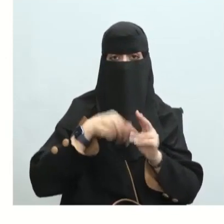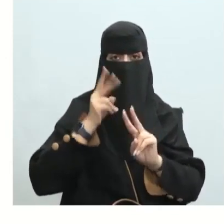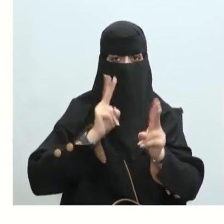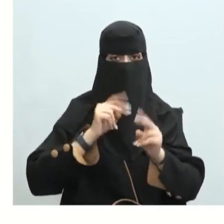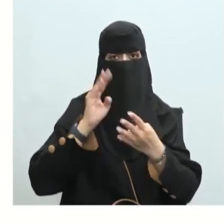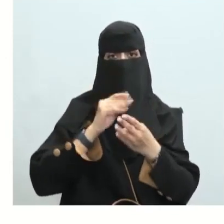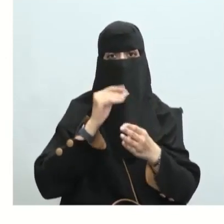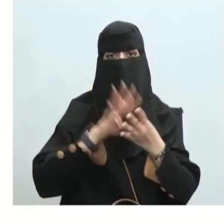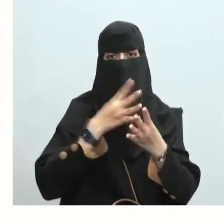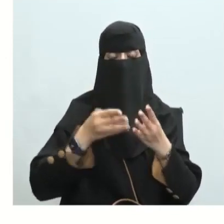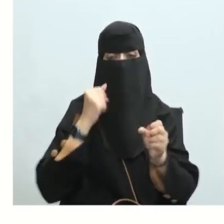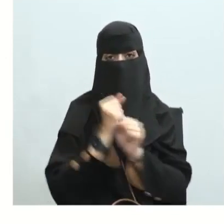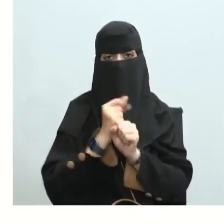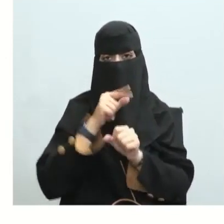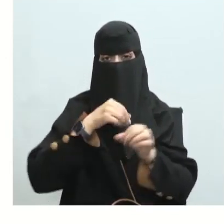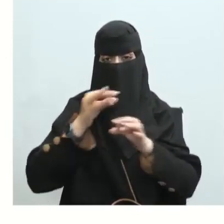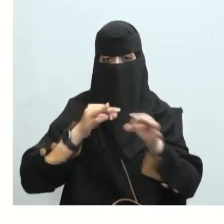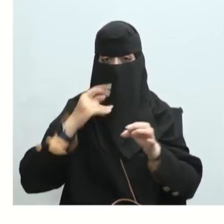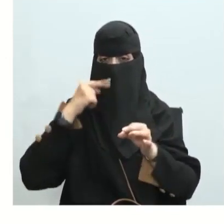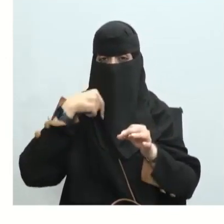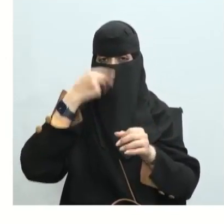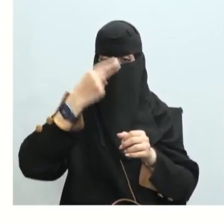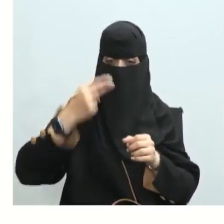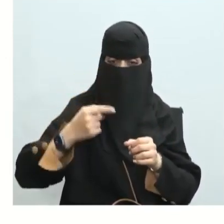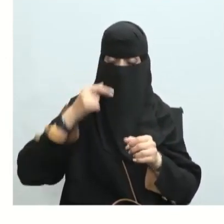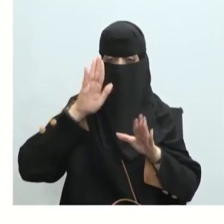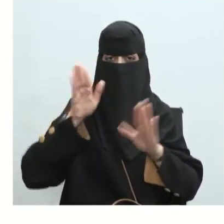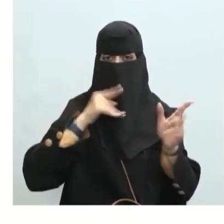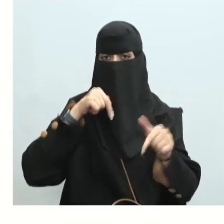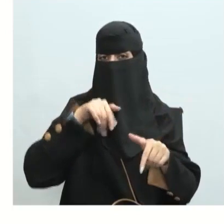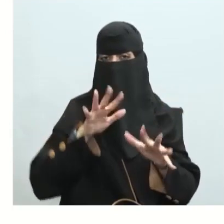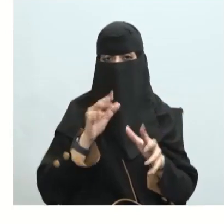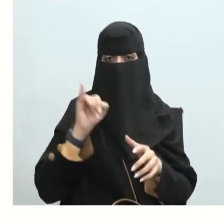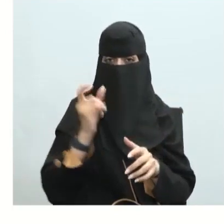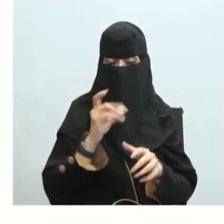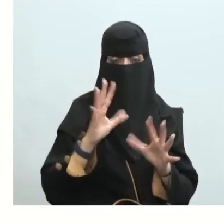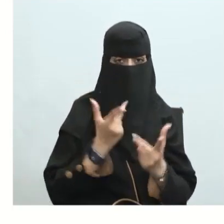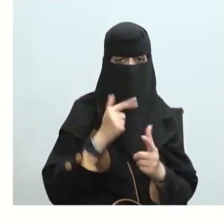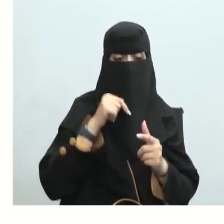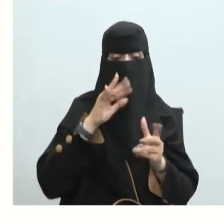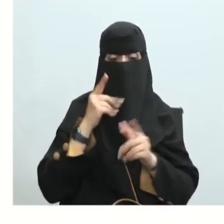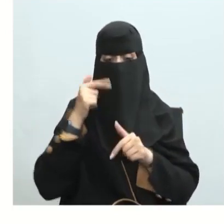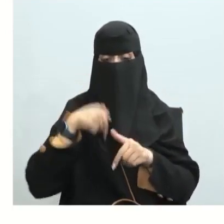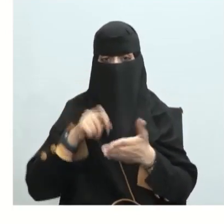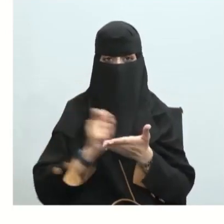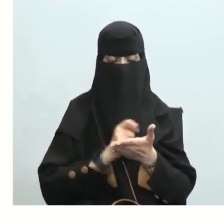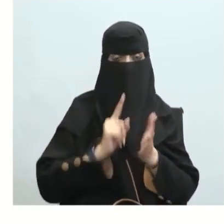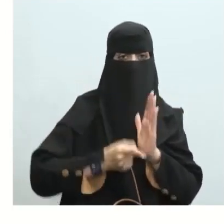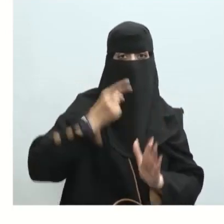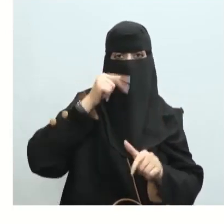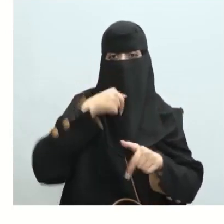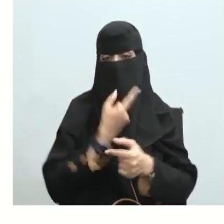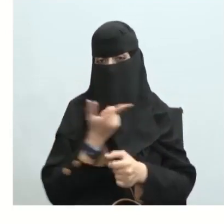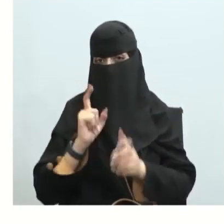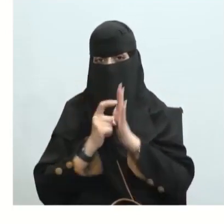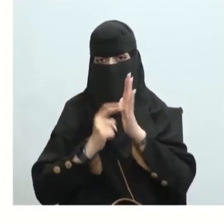ارسم مخطط الخطبه يجيب عن من وماذا ولماذا وكيف ثالثا الكتابه الاوليه ركز اتمامك على تغطيه جميع